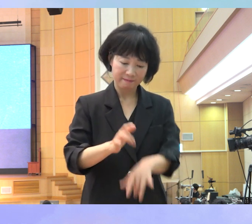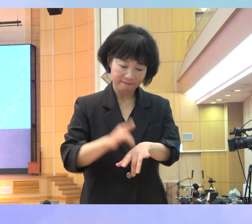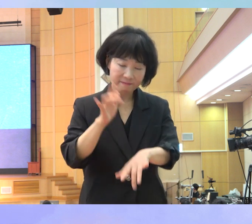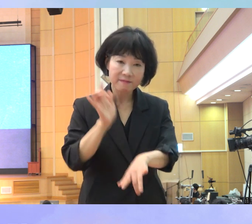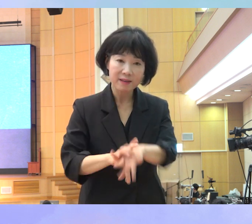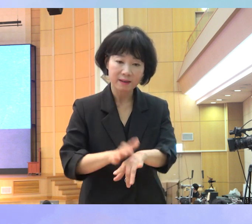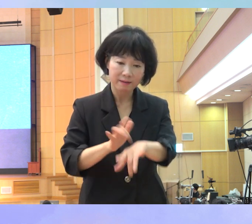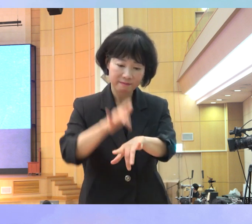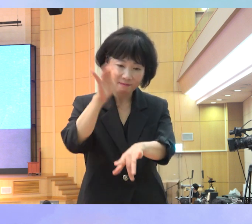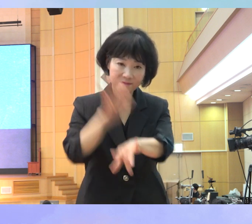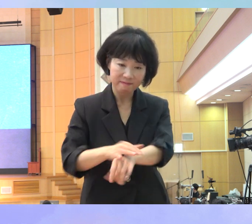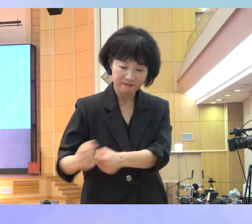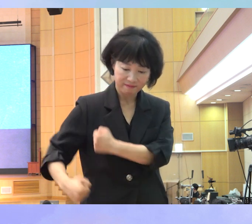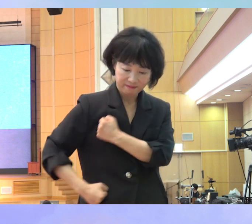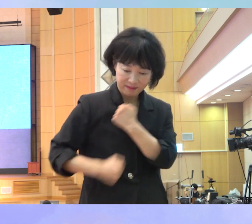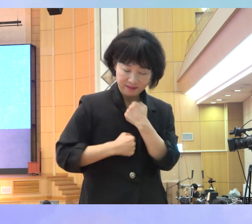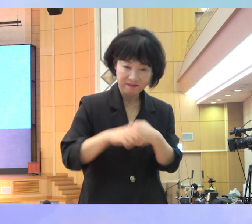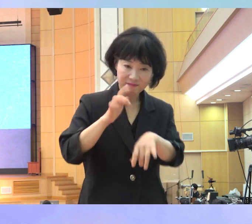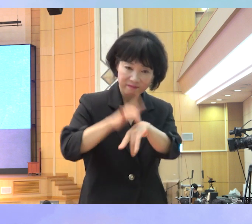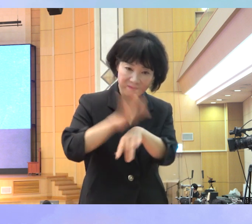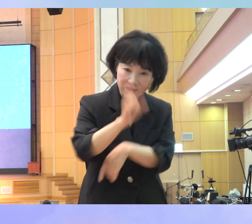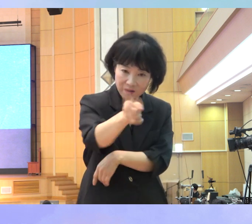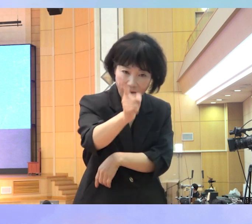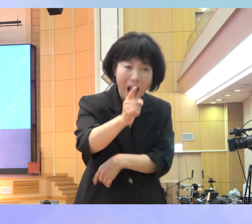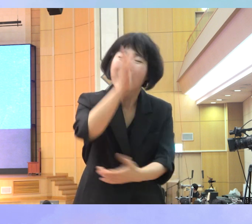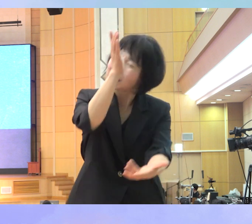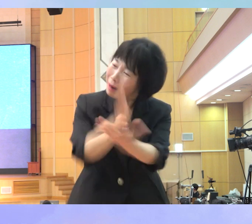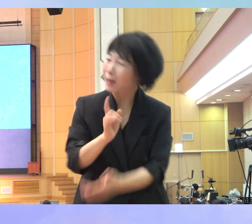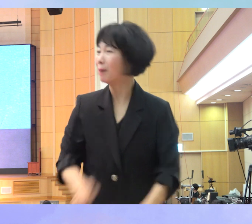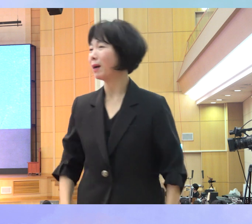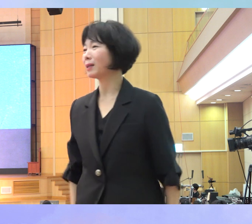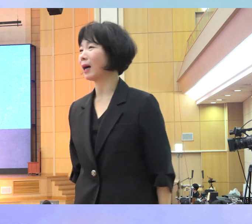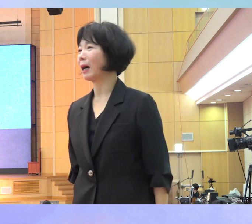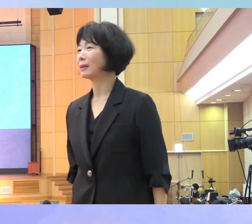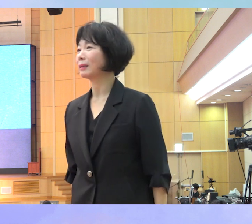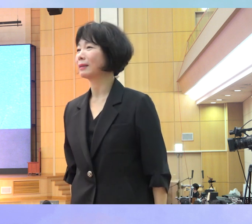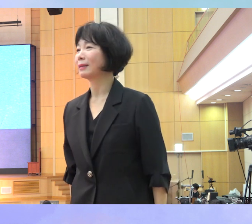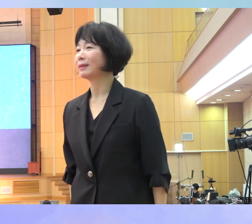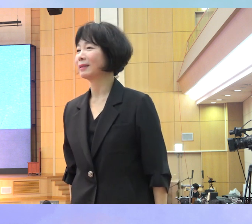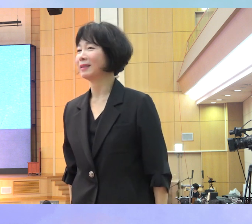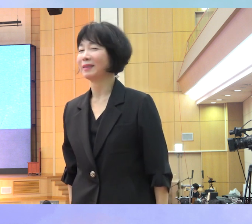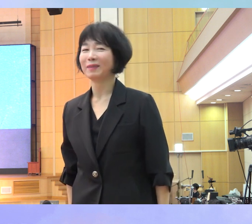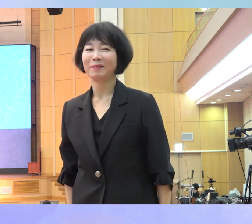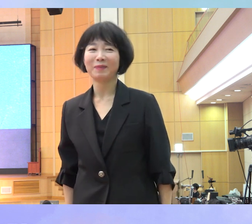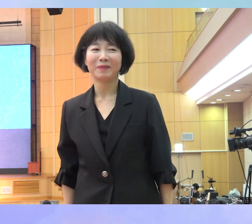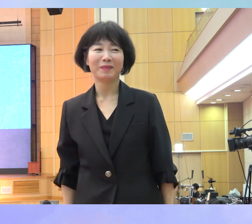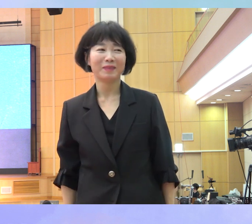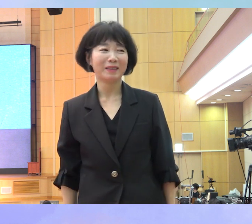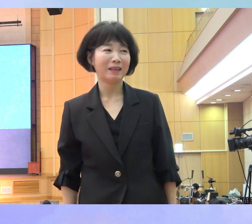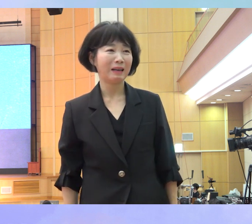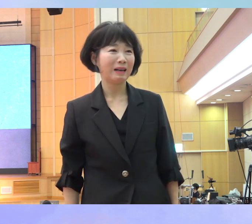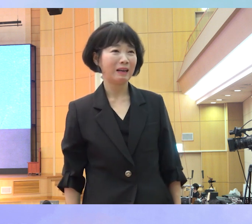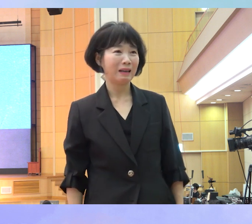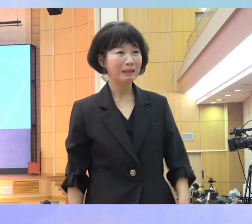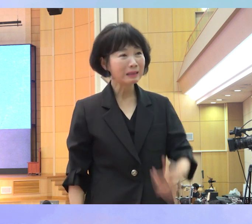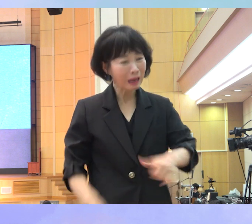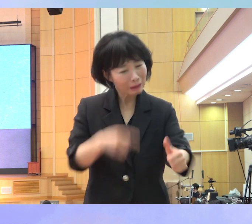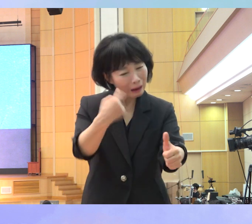거를 그렇게 부정적으로 얘기하면은 그 아이가 어떻게 되겠어요? 정말 써먹을 데 없는 자식이 될 거 아닙니까?